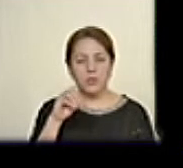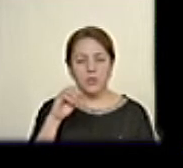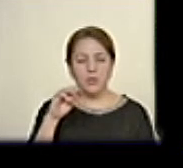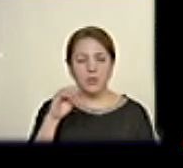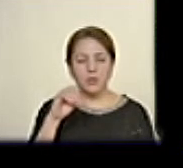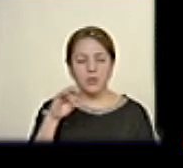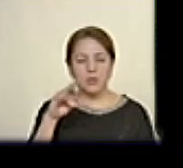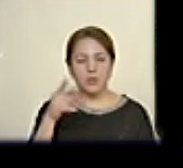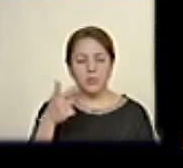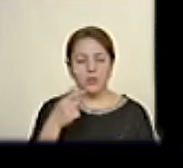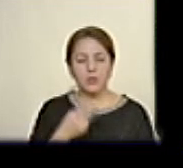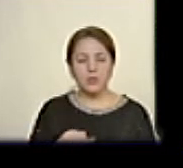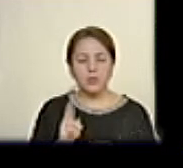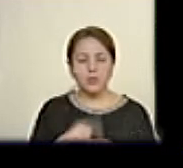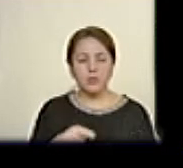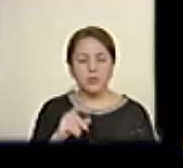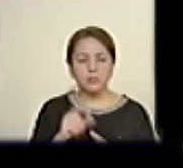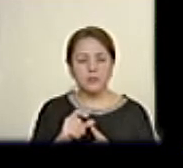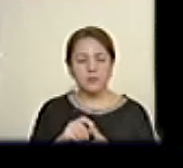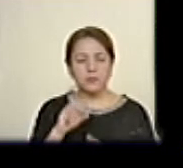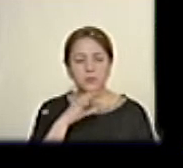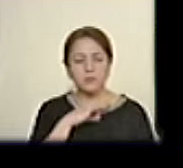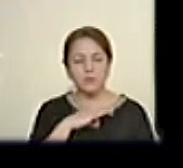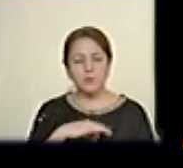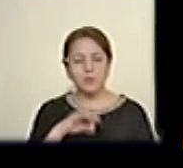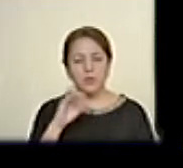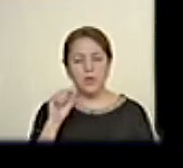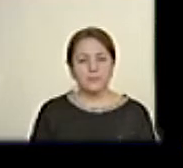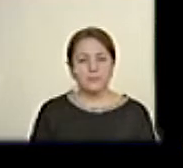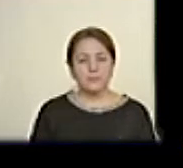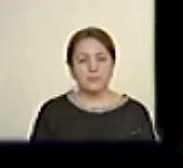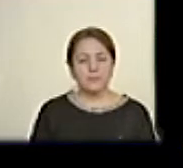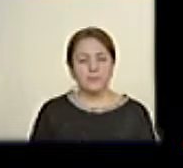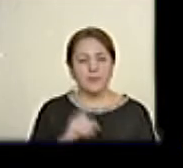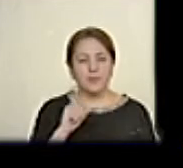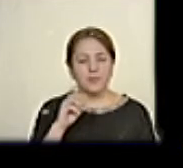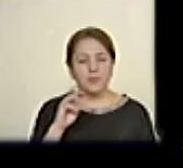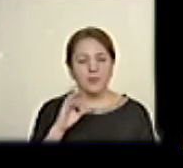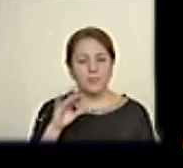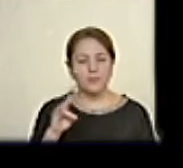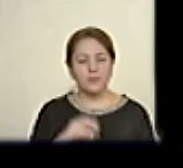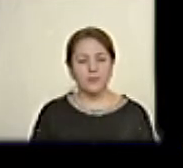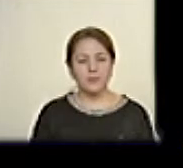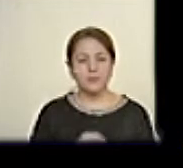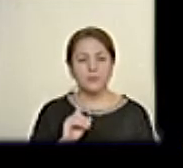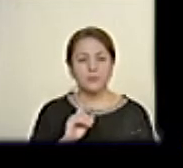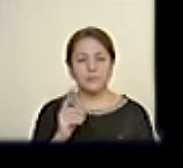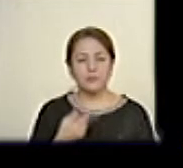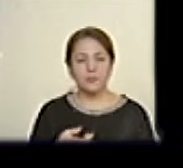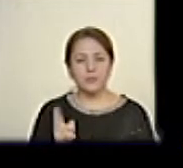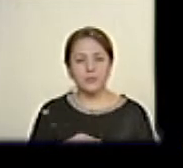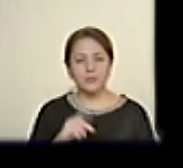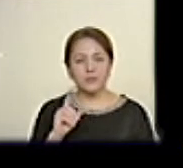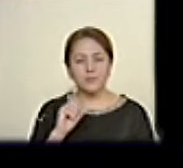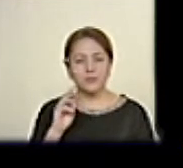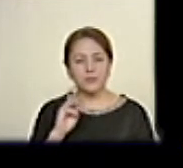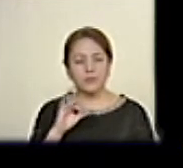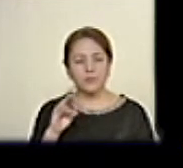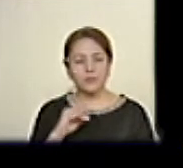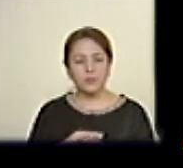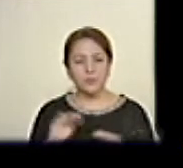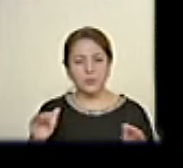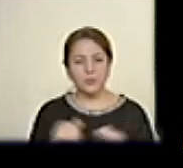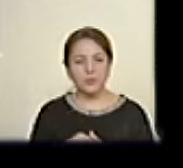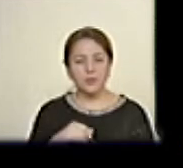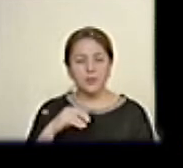плетень. Это слово использовано автором стихотворения. Затон. Что же такое затон, ребята?